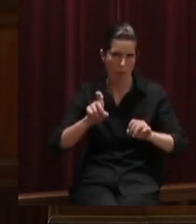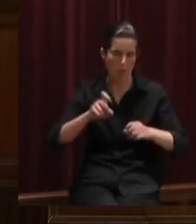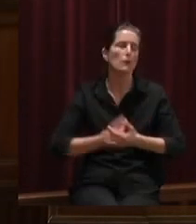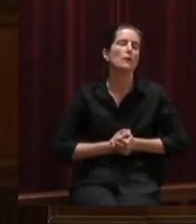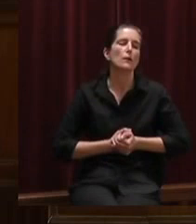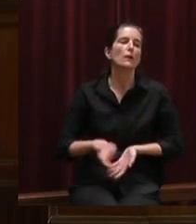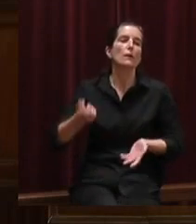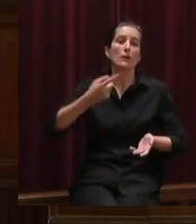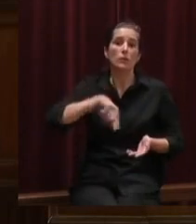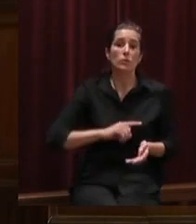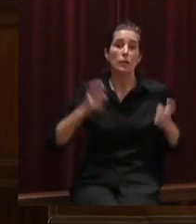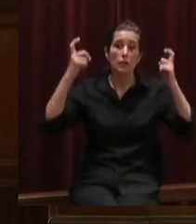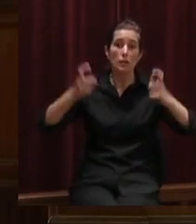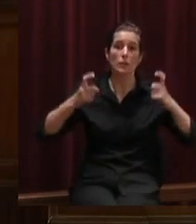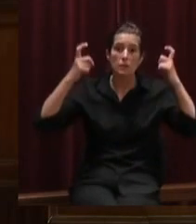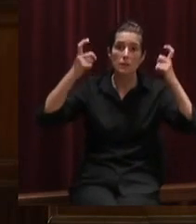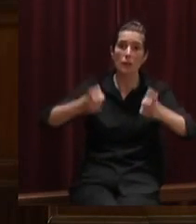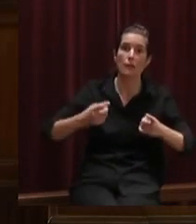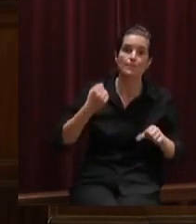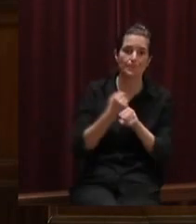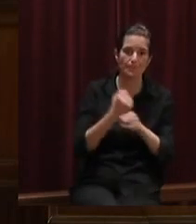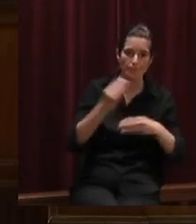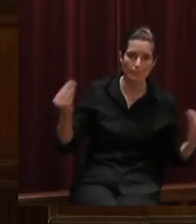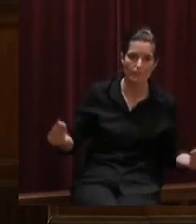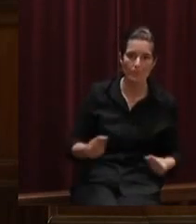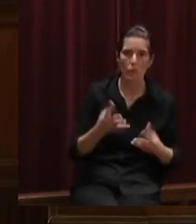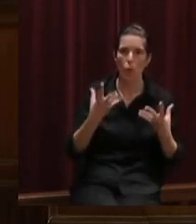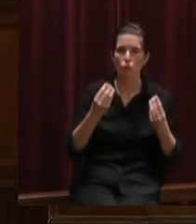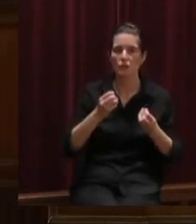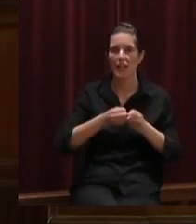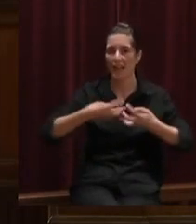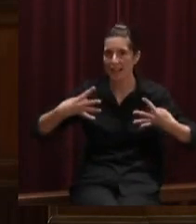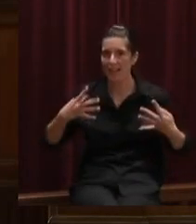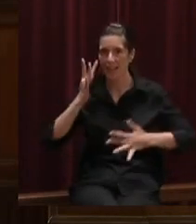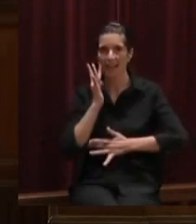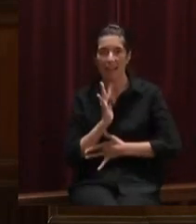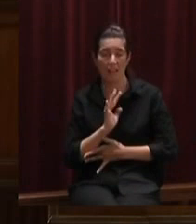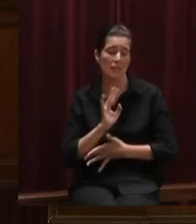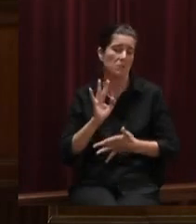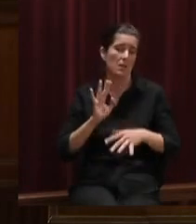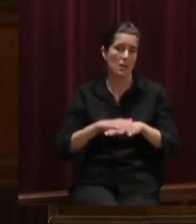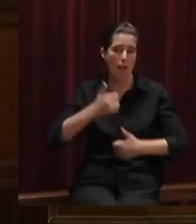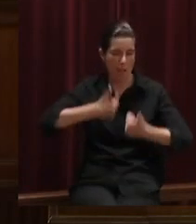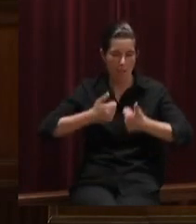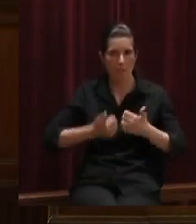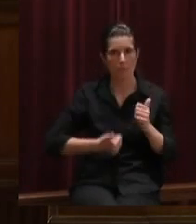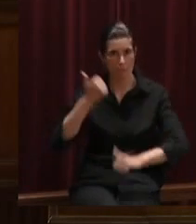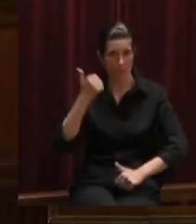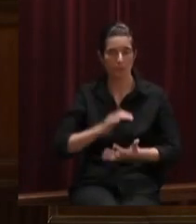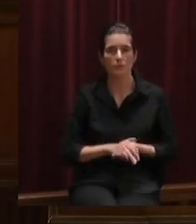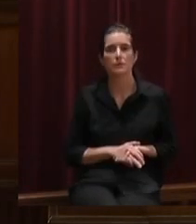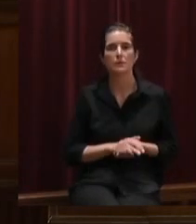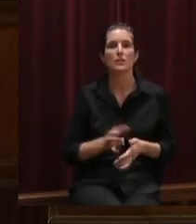menys, per nodrir-nos d'energies netes i alhora ser més competitius. Fem feina junts per diversificar amb aquest impuls la nostra